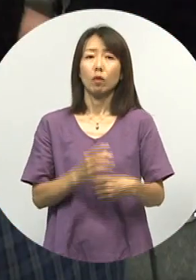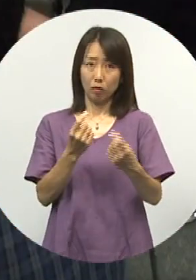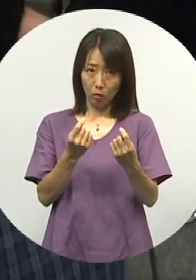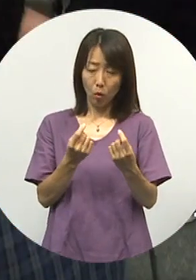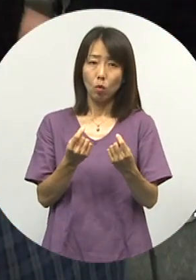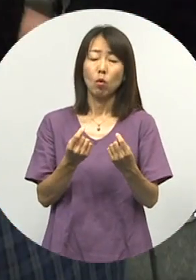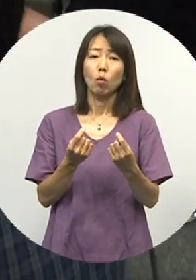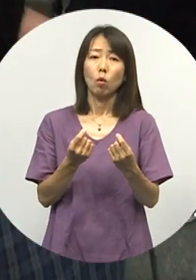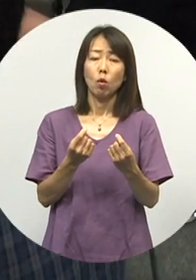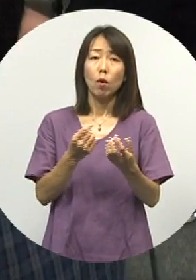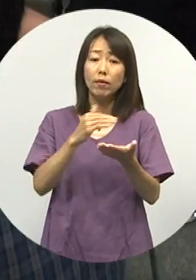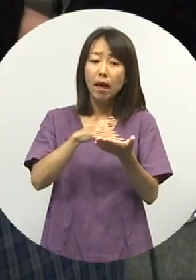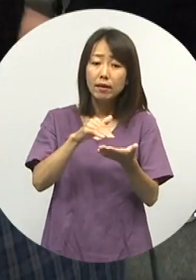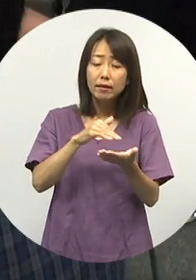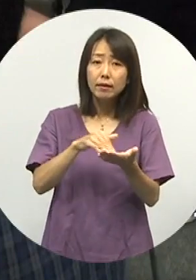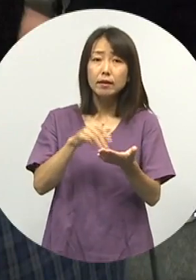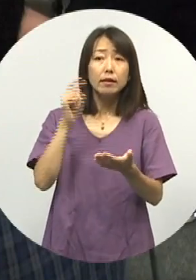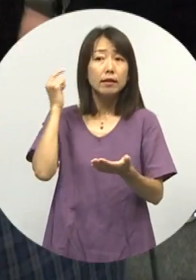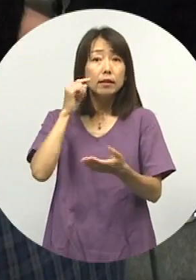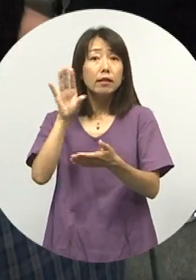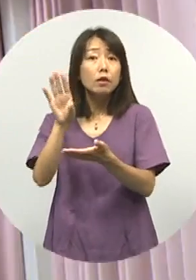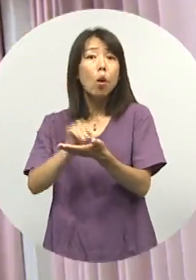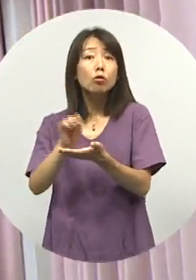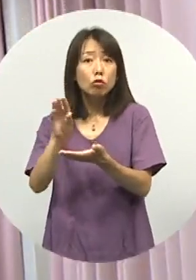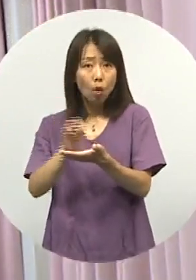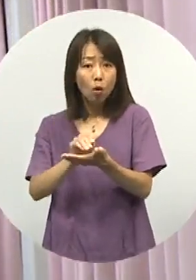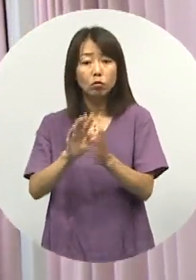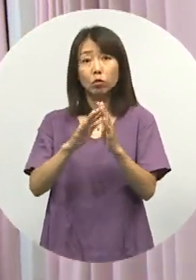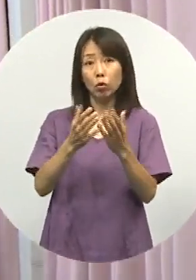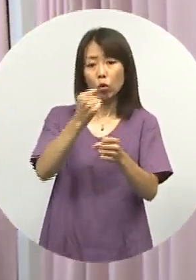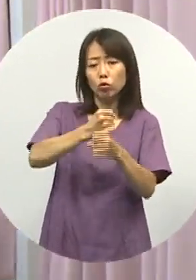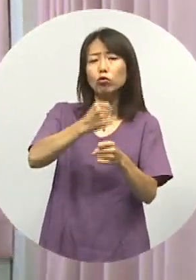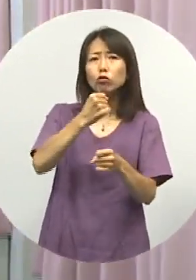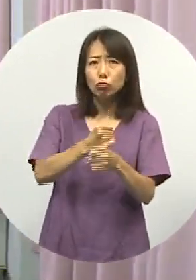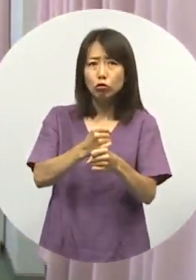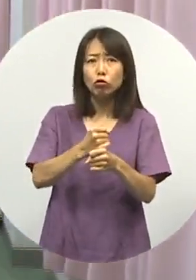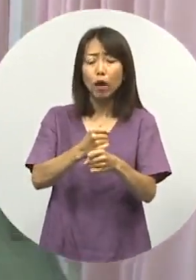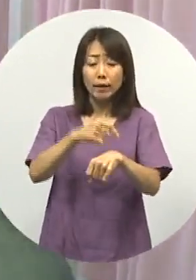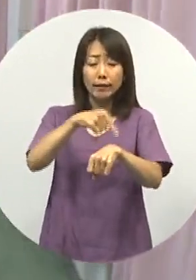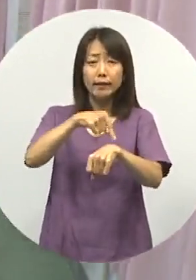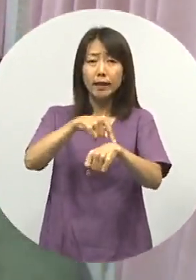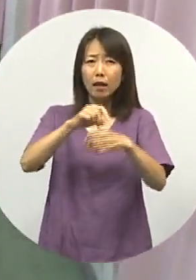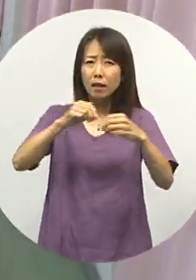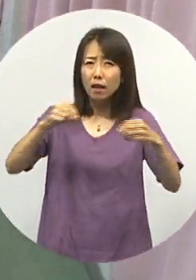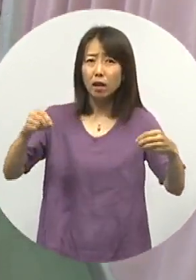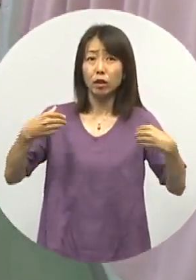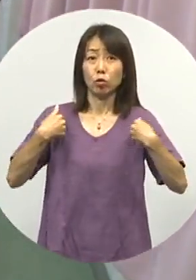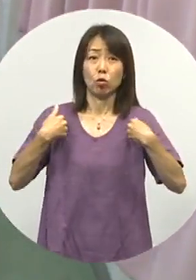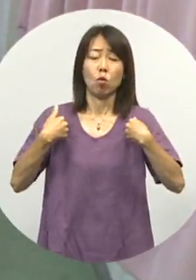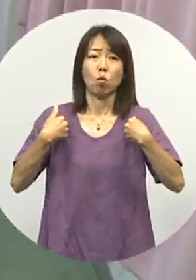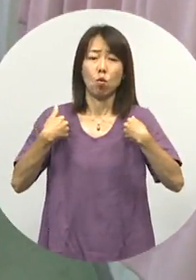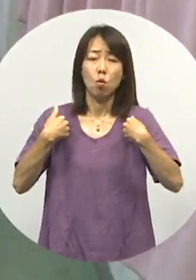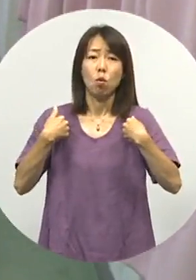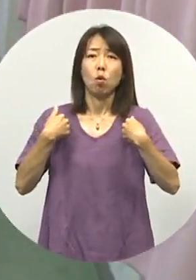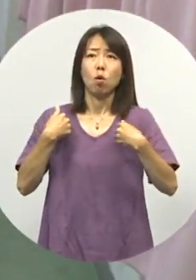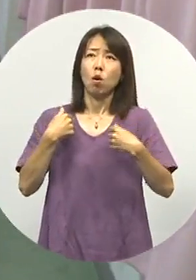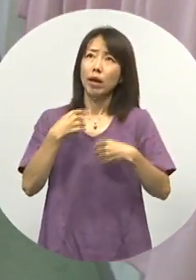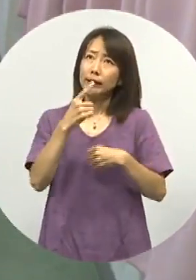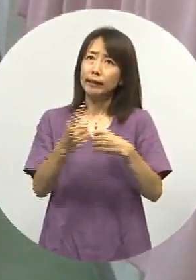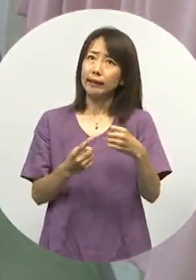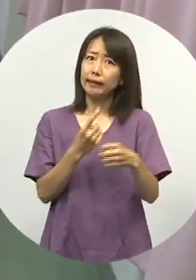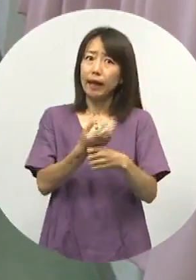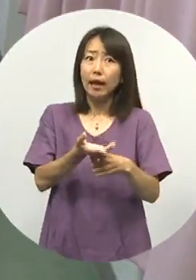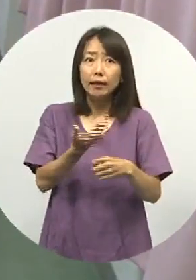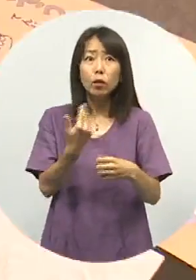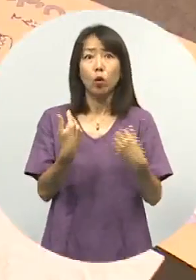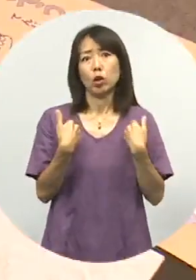図書、録音図書に制作にかなりの時間がかかりまして、かかるものですと1年以上かかります